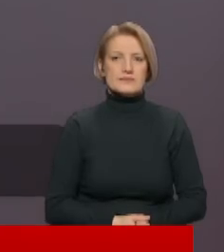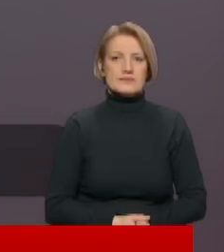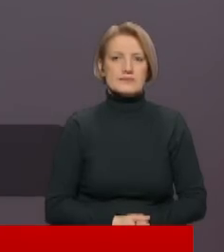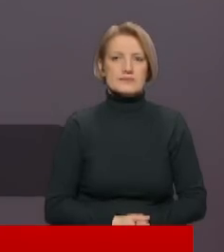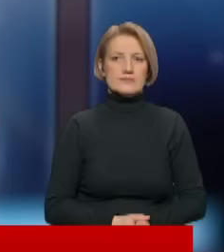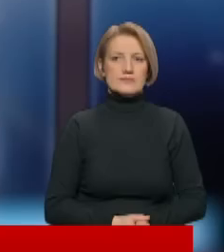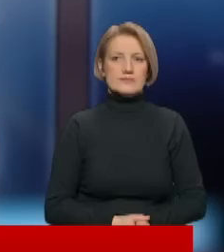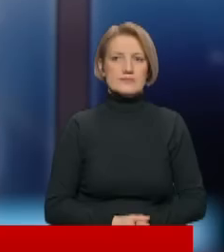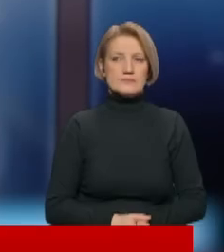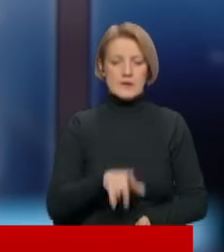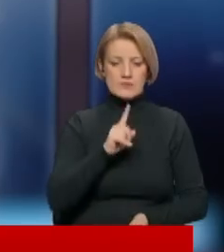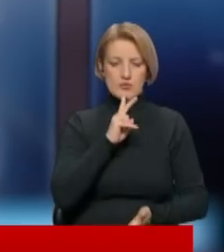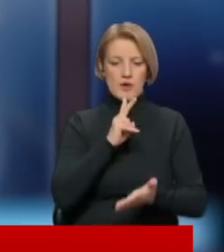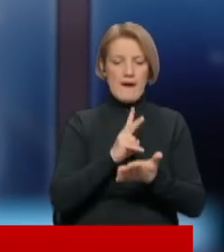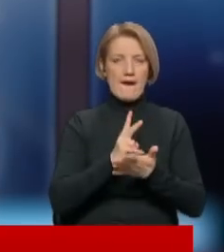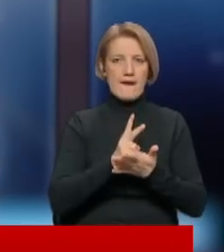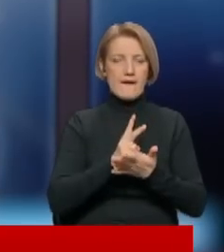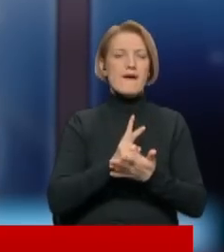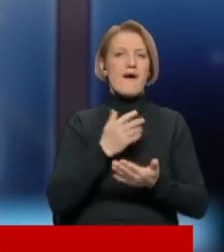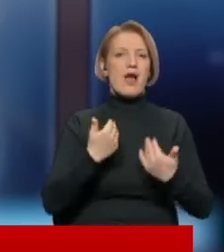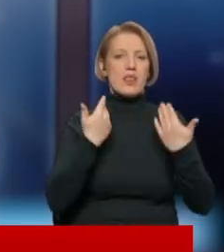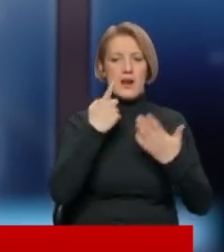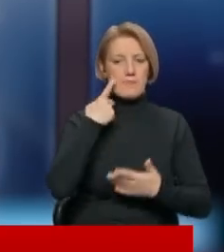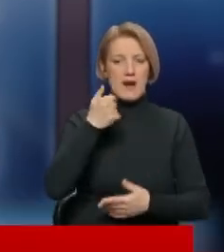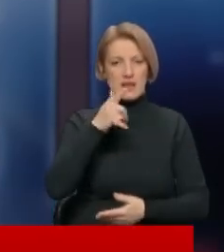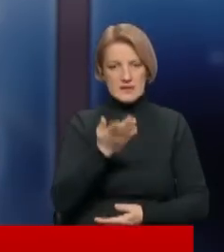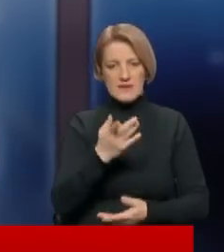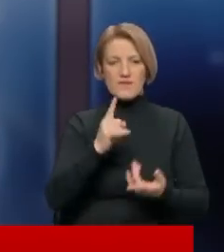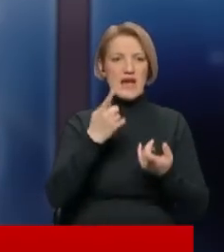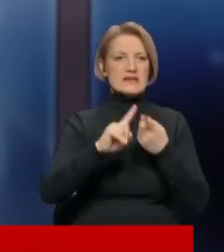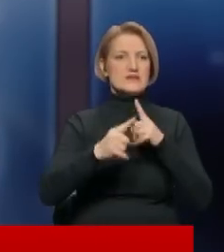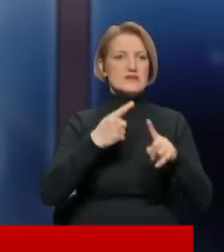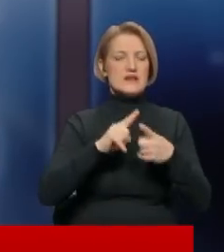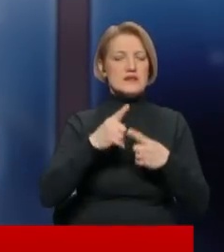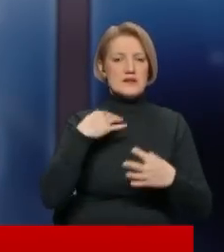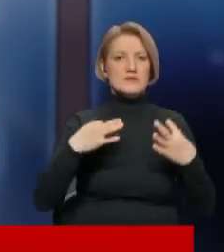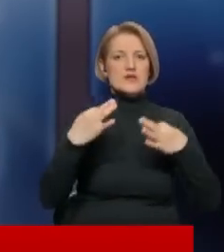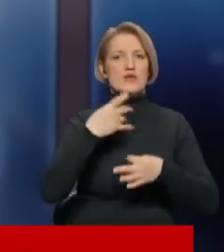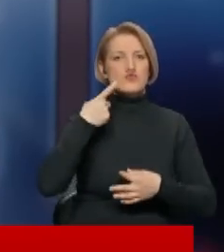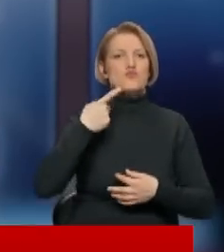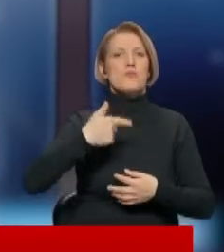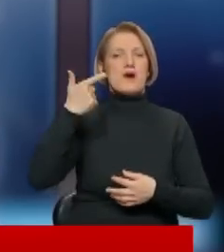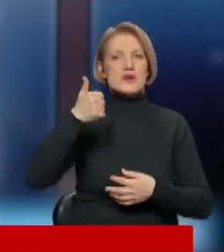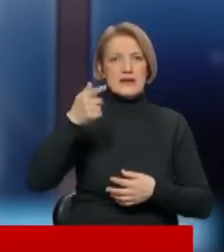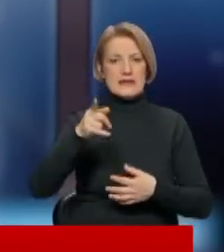lı bu kararı Adalet Bakanlığı ile ya da siyasetle Sayın cumhurbaşkanımızla